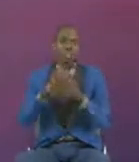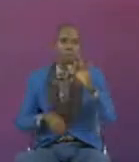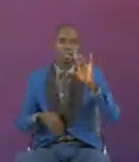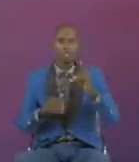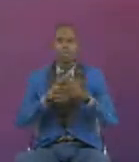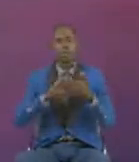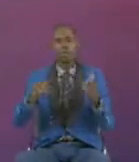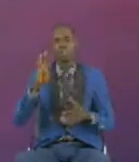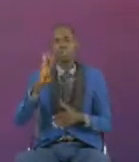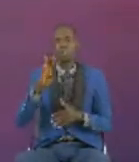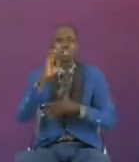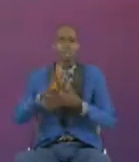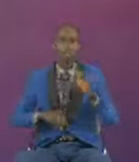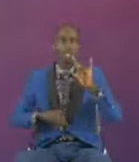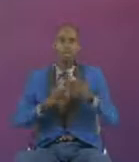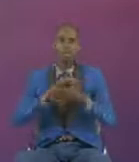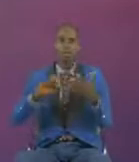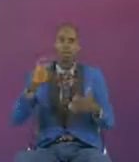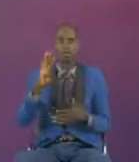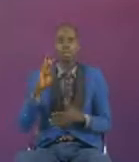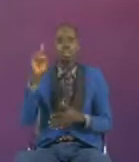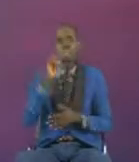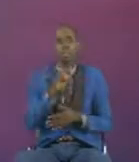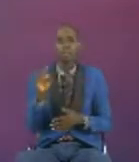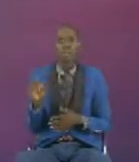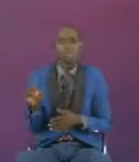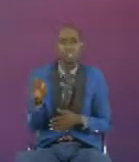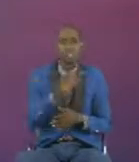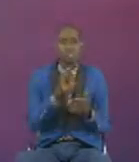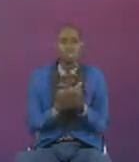4. Chapitre 8, verset 4.